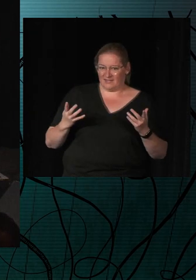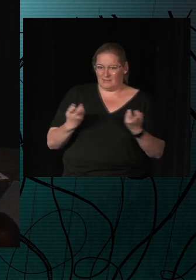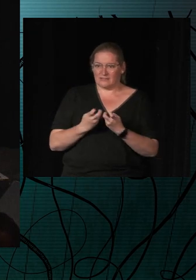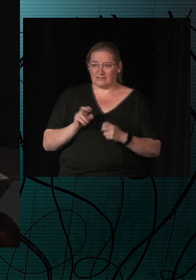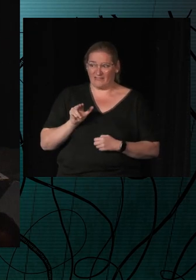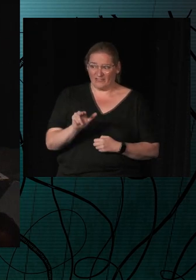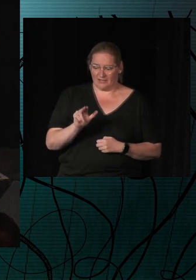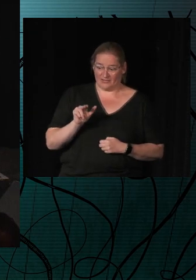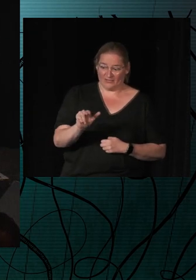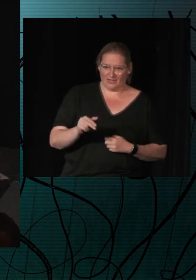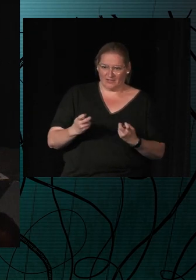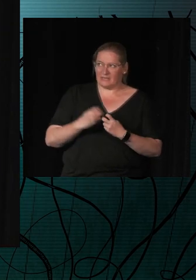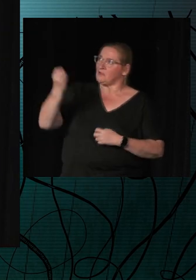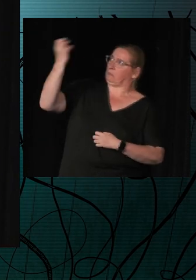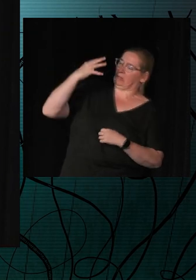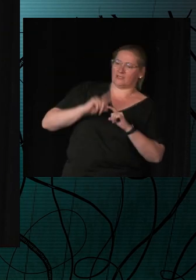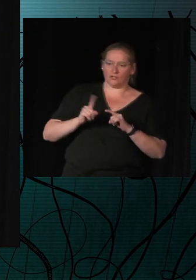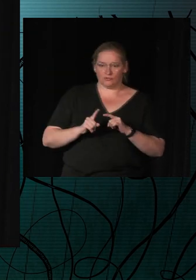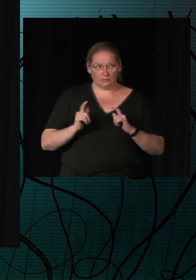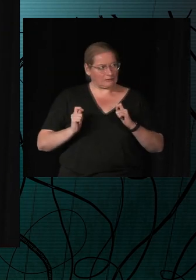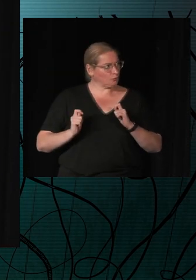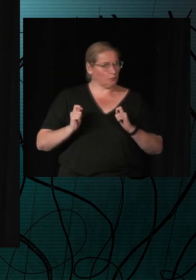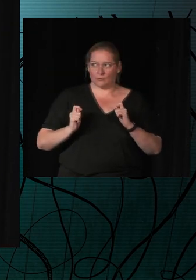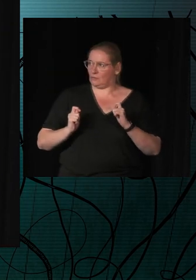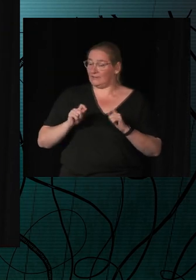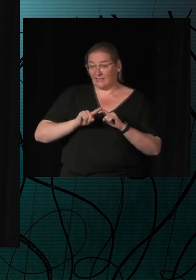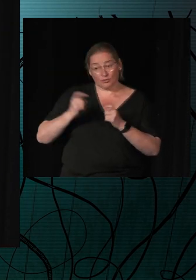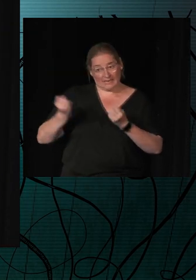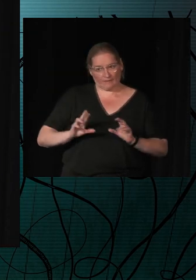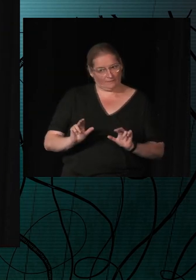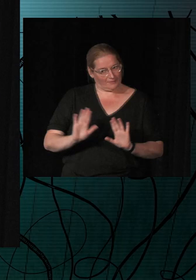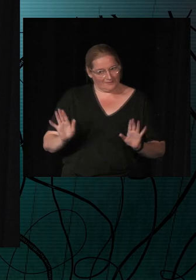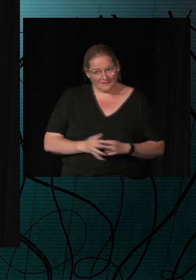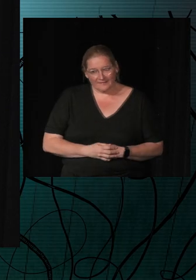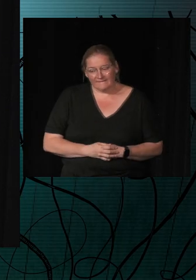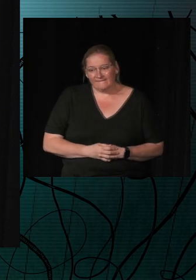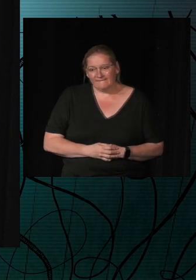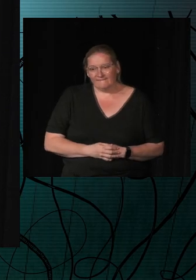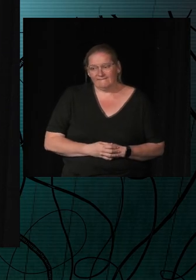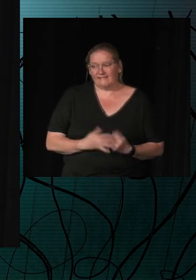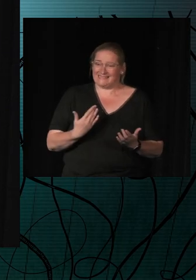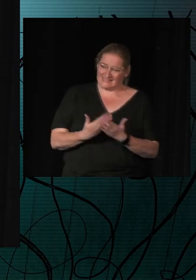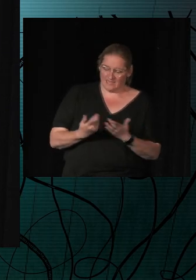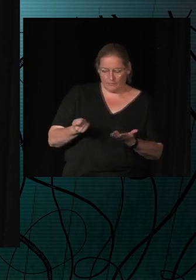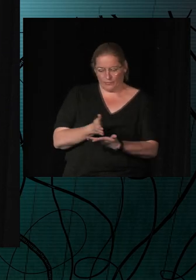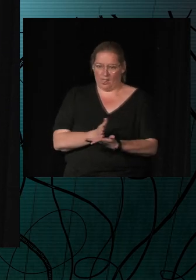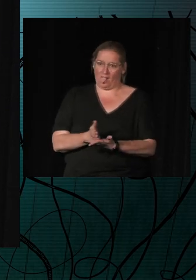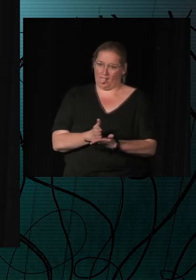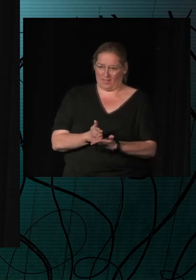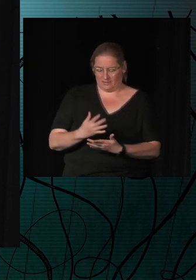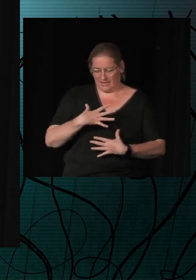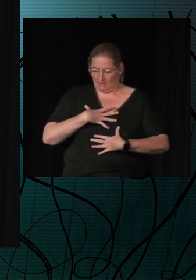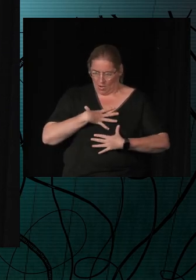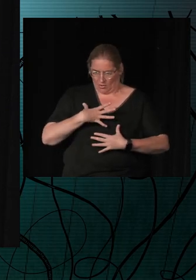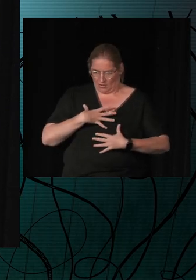ah là il va y avoir un boss qui va me tomber dessus ou je vais faire attention et bon donc quelque part ça c'est un rapport assez ambigu avec la peur par